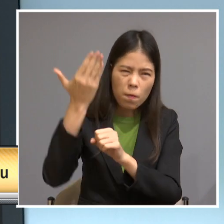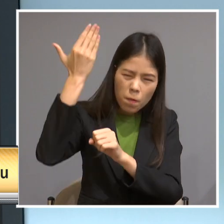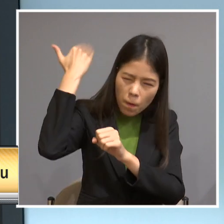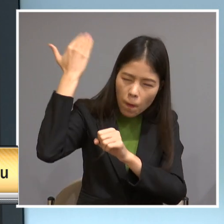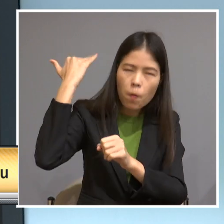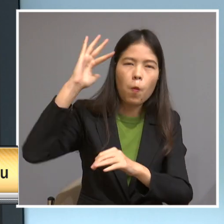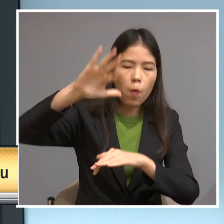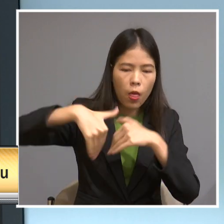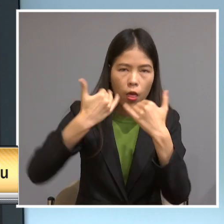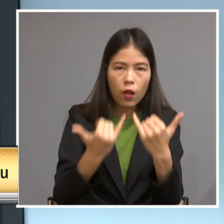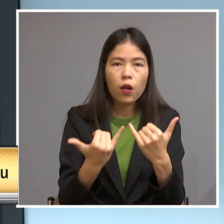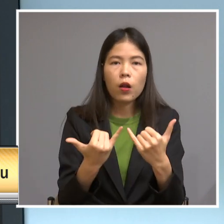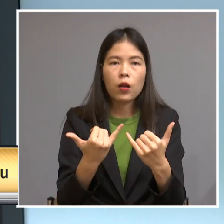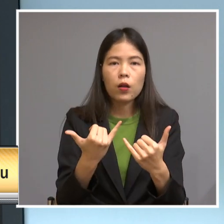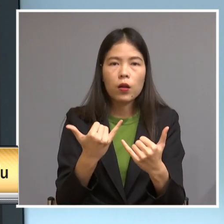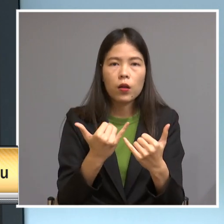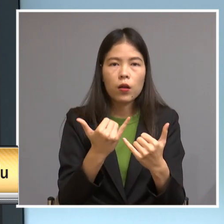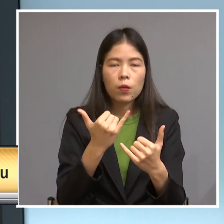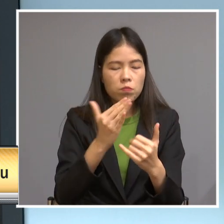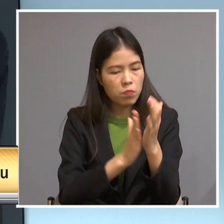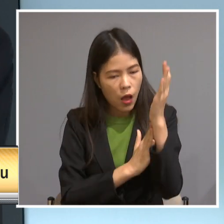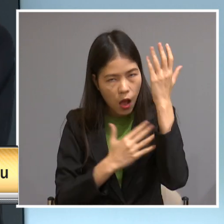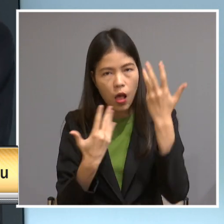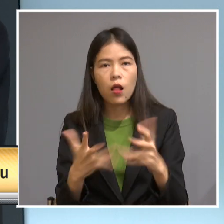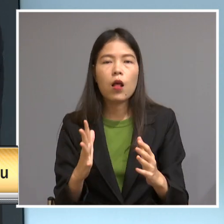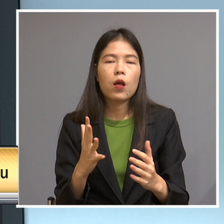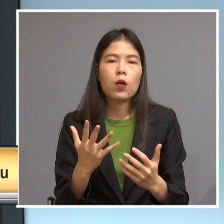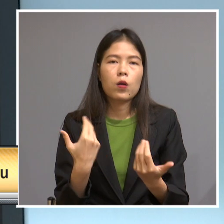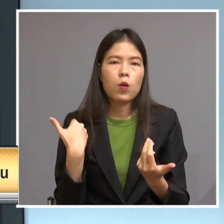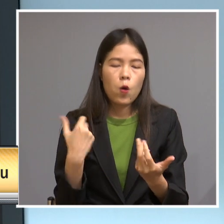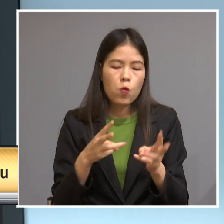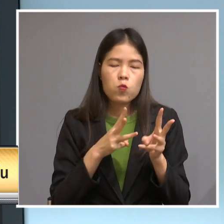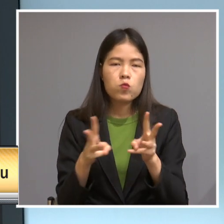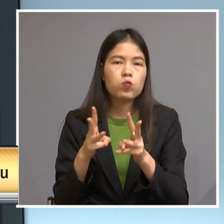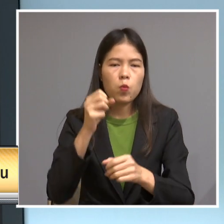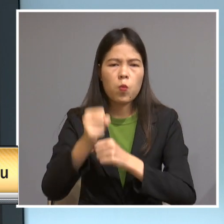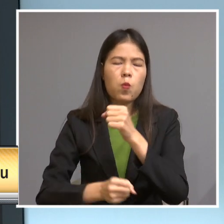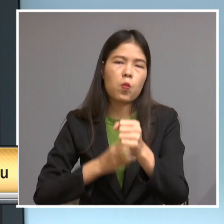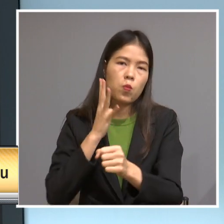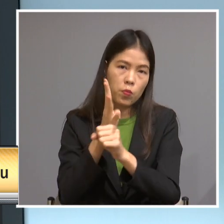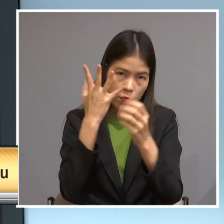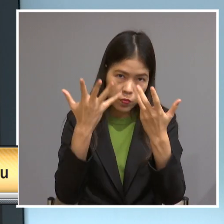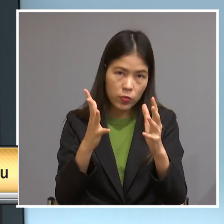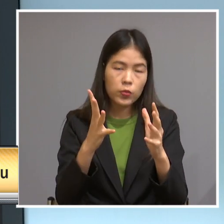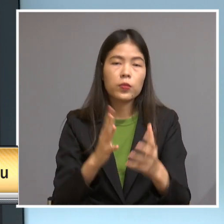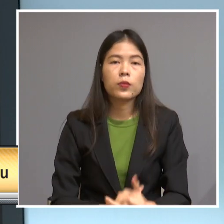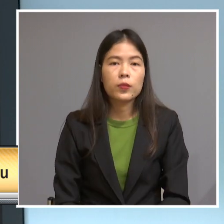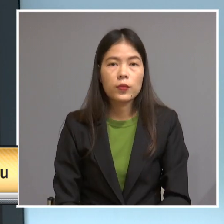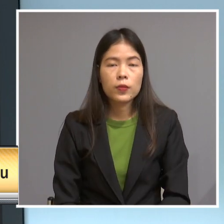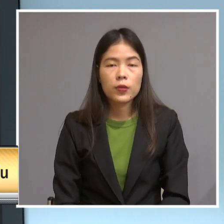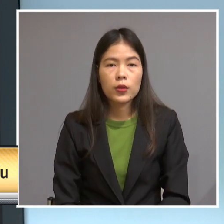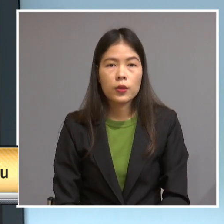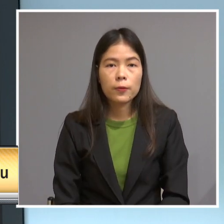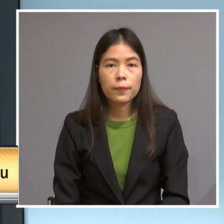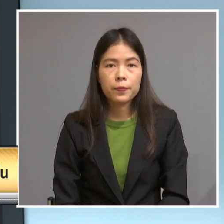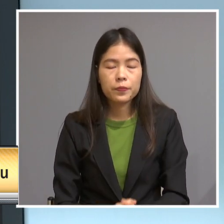่กไม่ทราบว่า แนวทางออกมาเป็น 4 ปีแล้วที่ให้ทำได้ แลวก